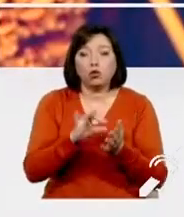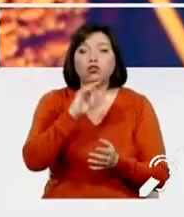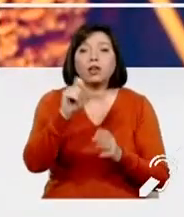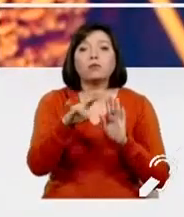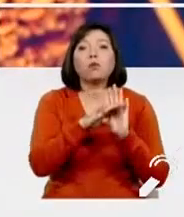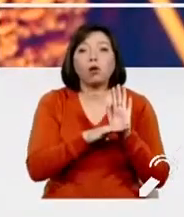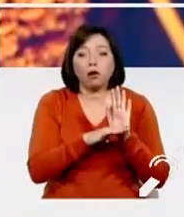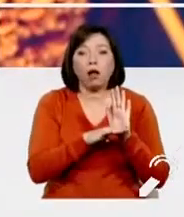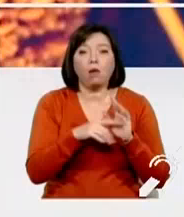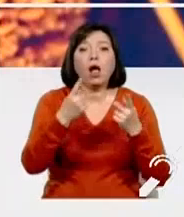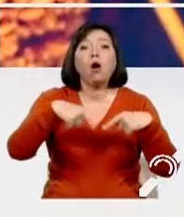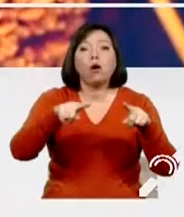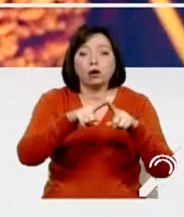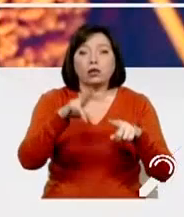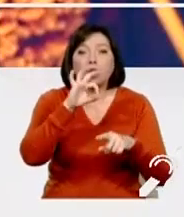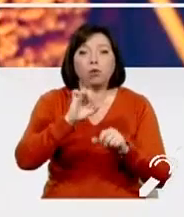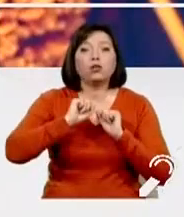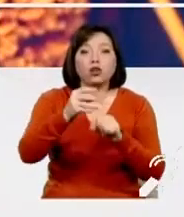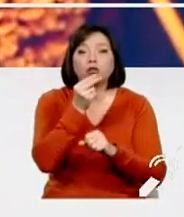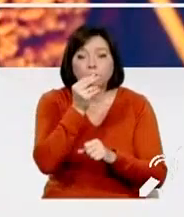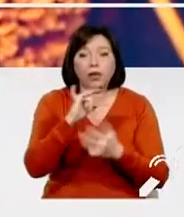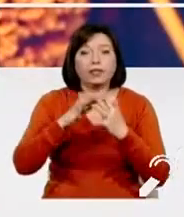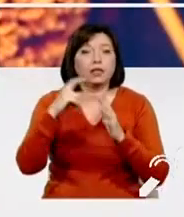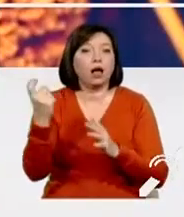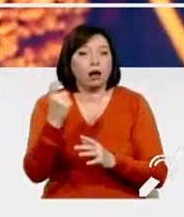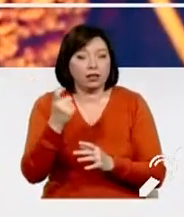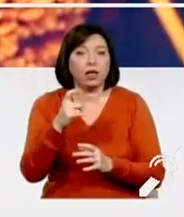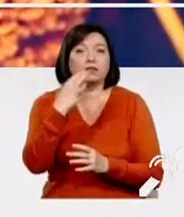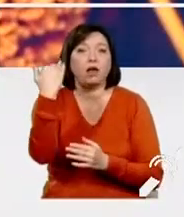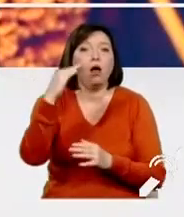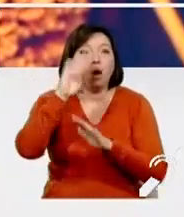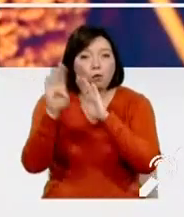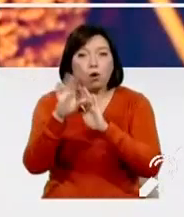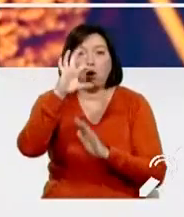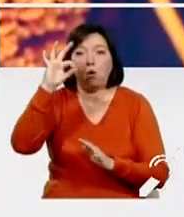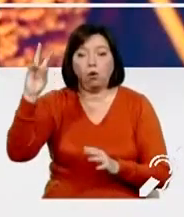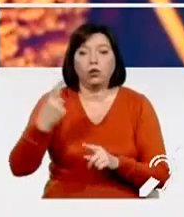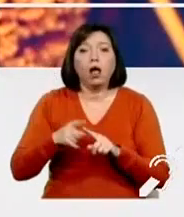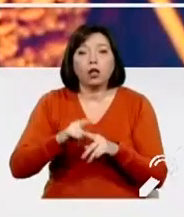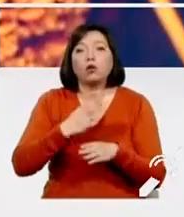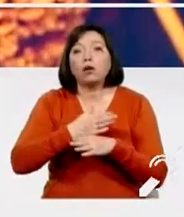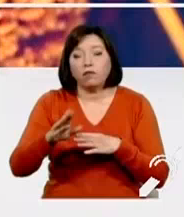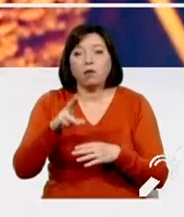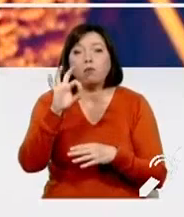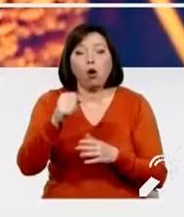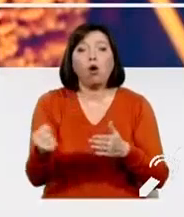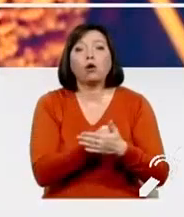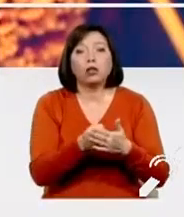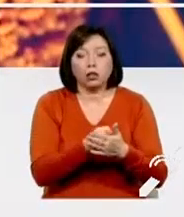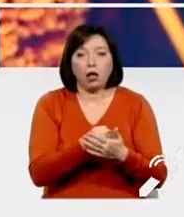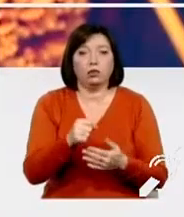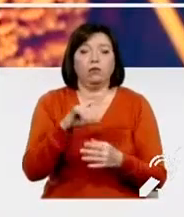unui program al Organizației pentru Alimentație și Agricultură a Națiunilor Unite, oferit în urma demersurilor